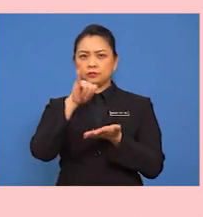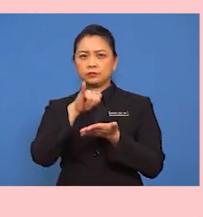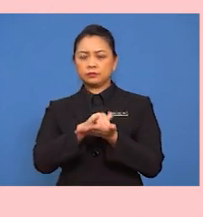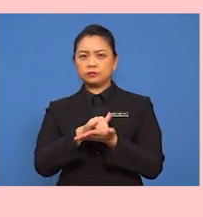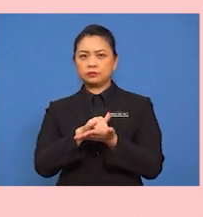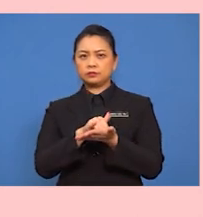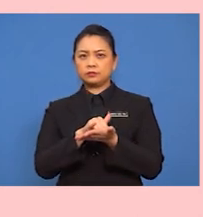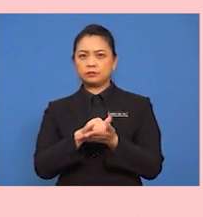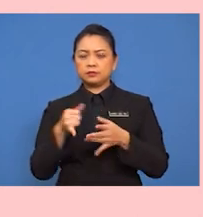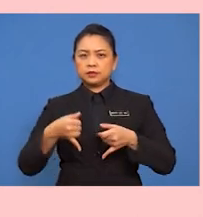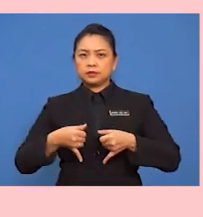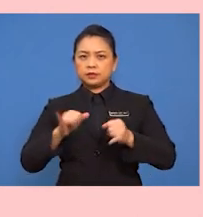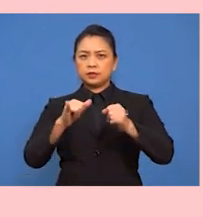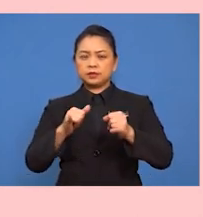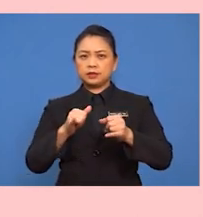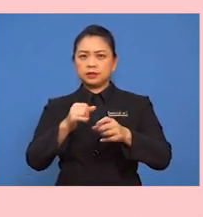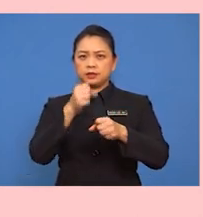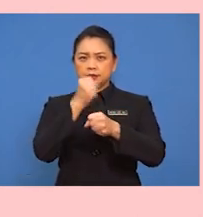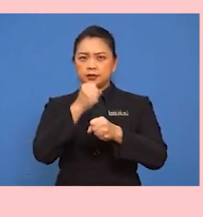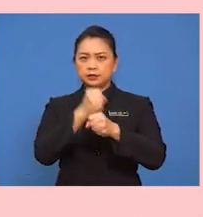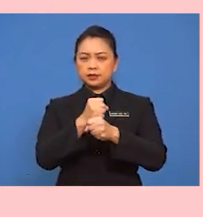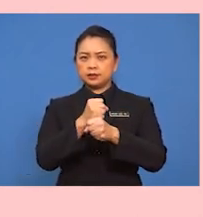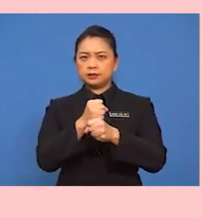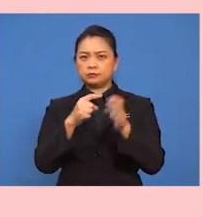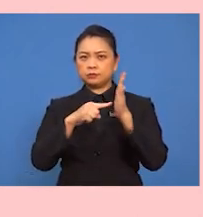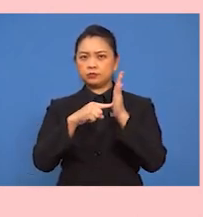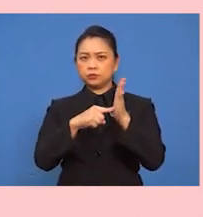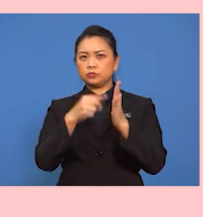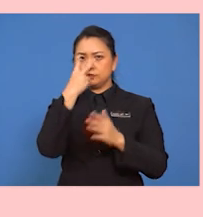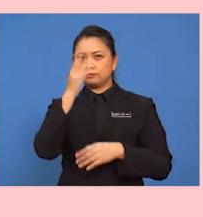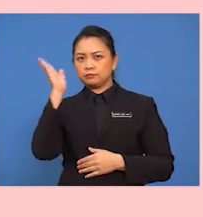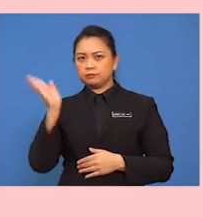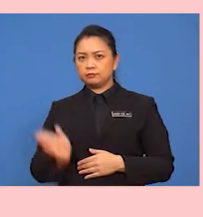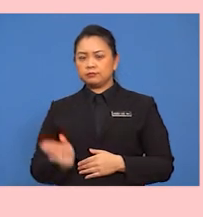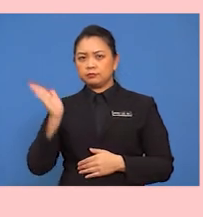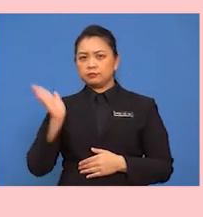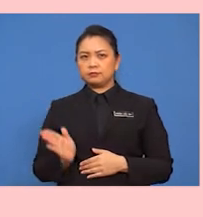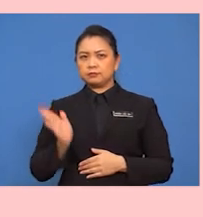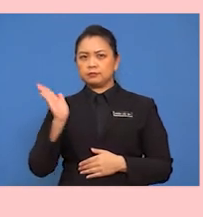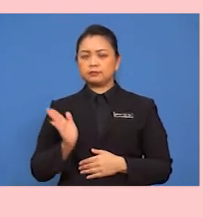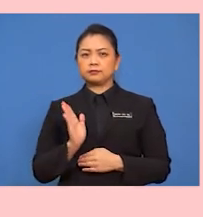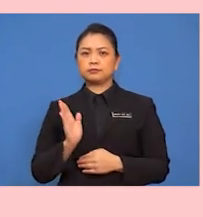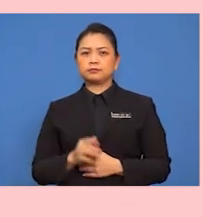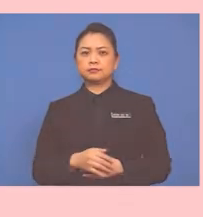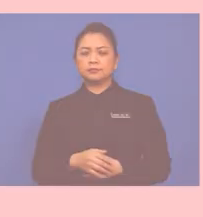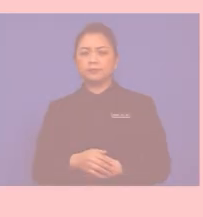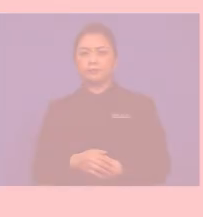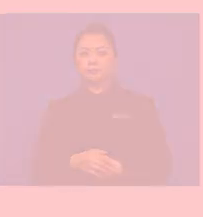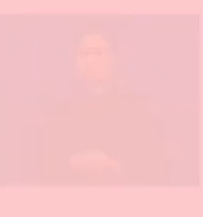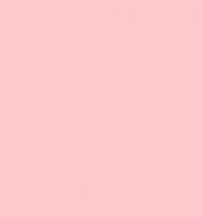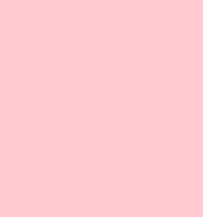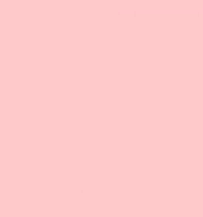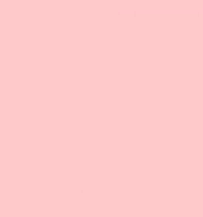jalan kerja baris seterusnya menunjukkan identiti darab matriks laju